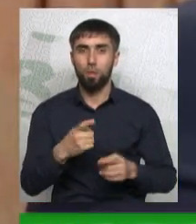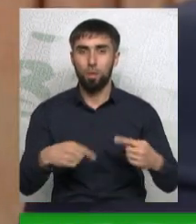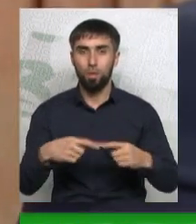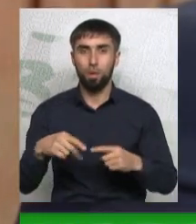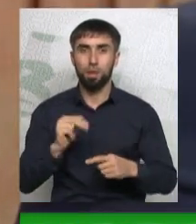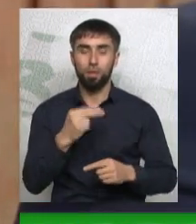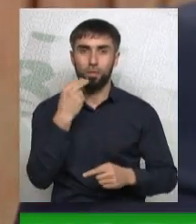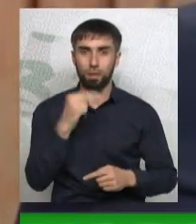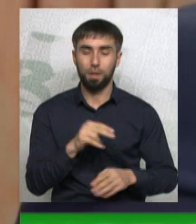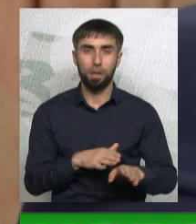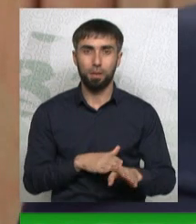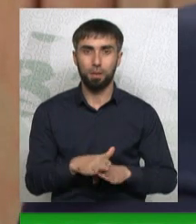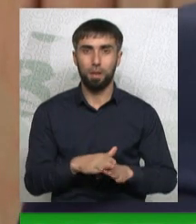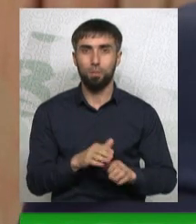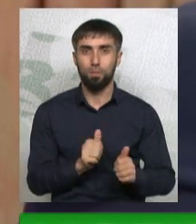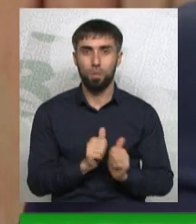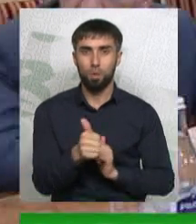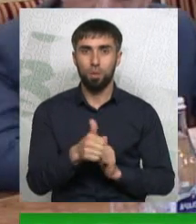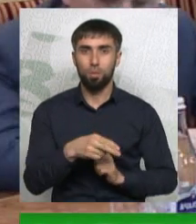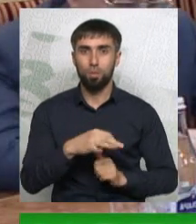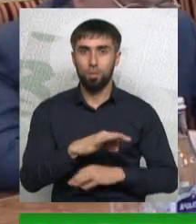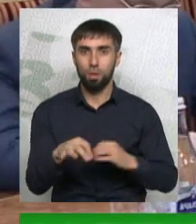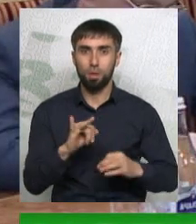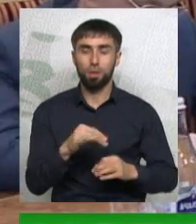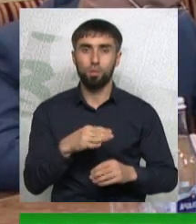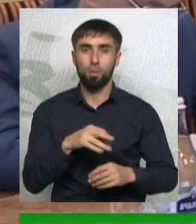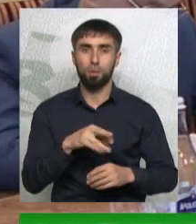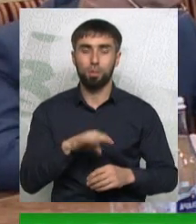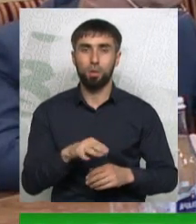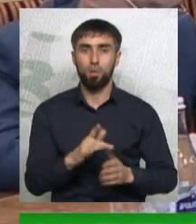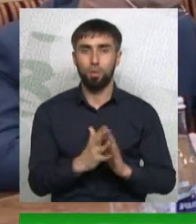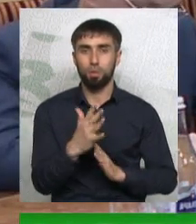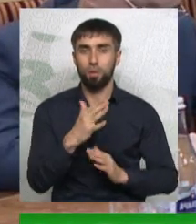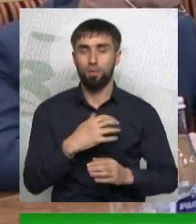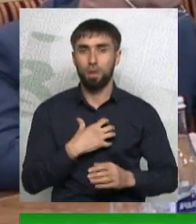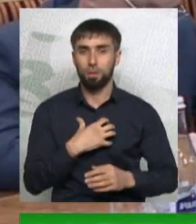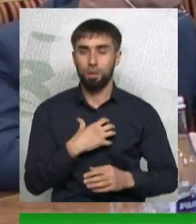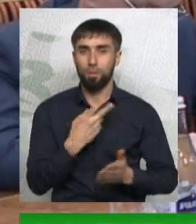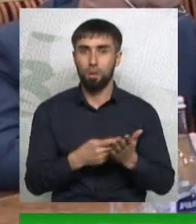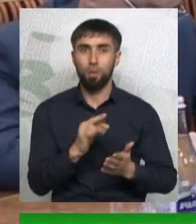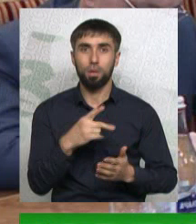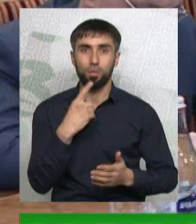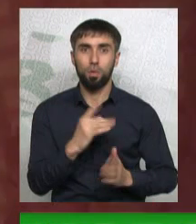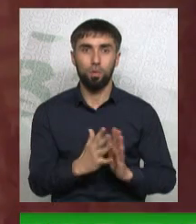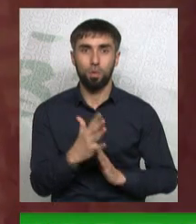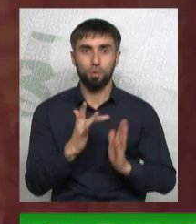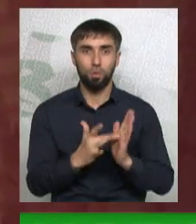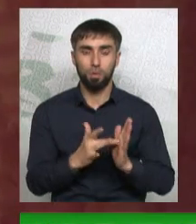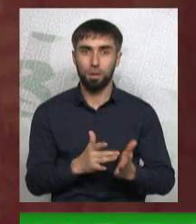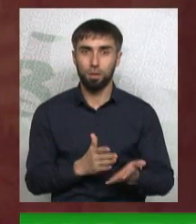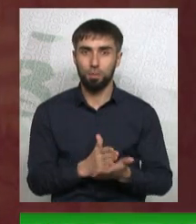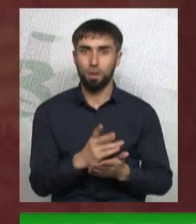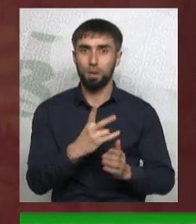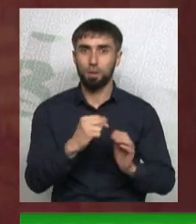как по эффективности реализации прорывных проектов, так и по темпам роста ключевых показателей. Он указал на рост туристического потока